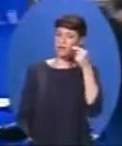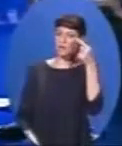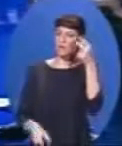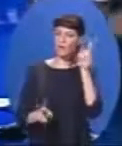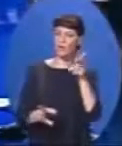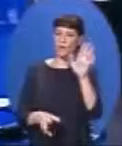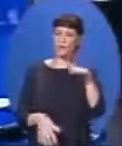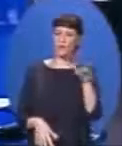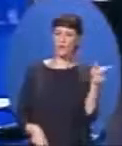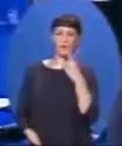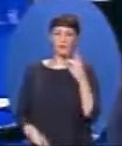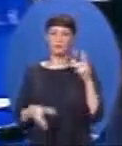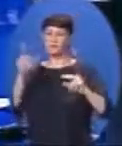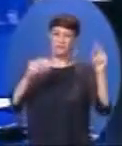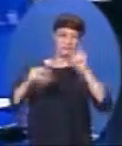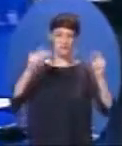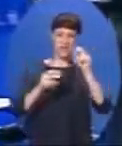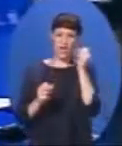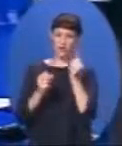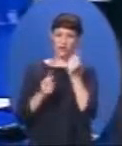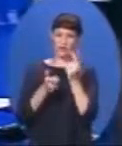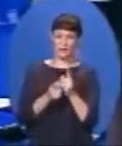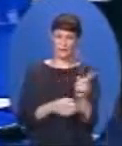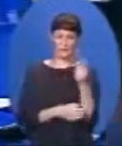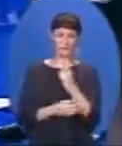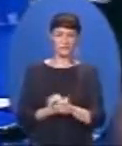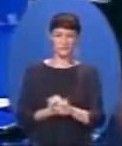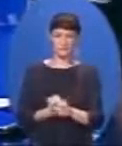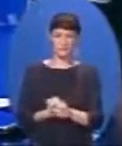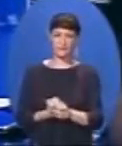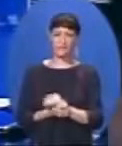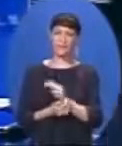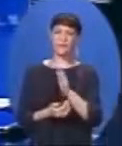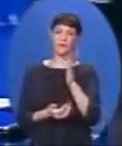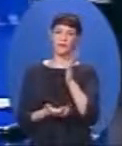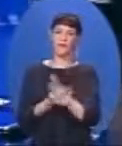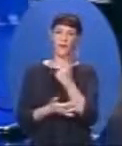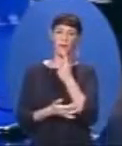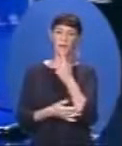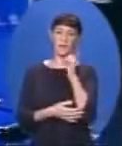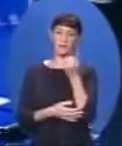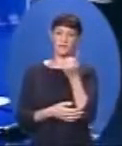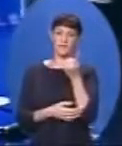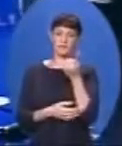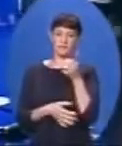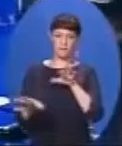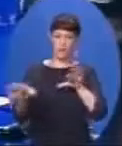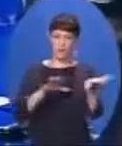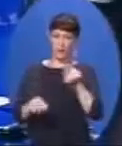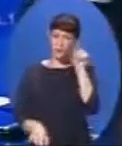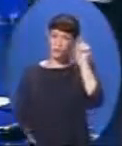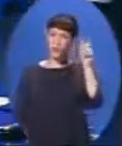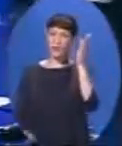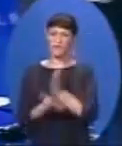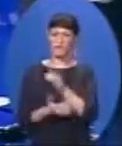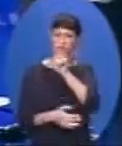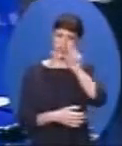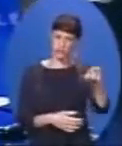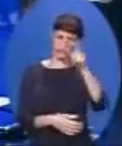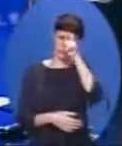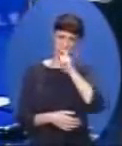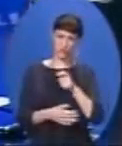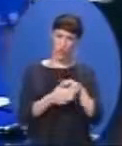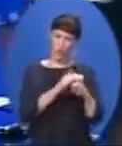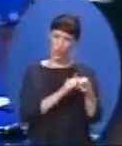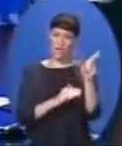שמאלנים שאמרו, אחרי שאהוד אולמרט הורשע, אמרו שאם הוא היה רץ לבחירות, הם היו מצביעים שלו, למרות שהוא הורשע בשוחד. יש הרבה אנשים